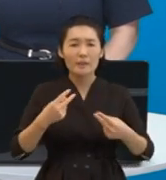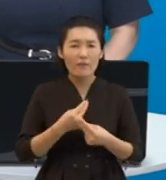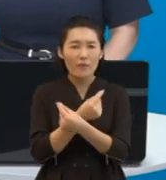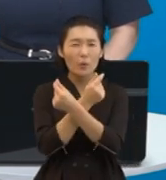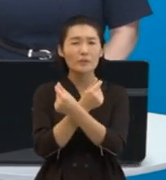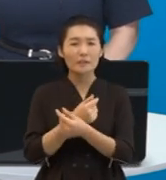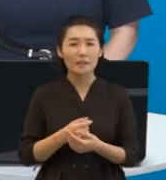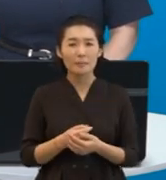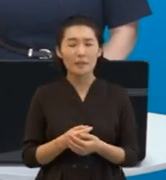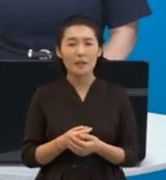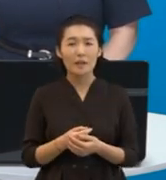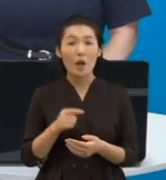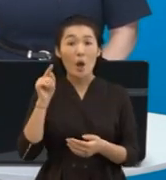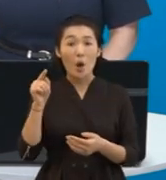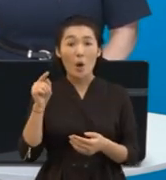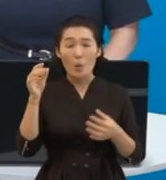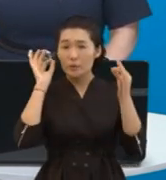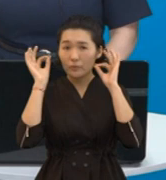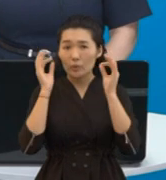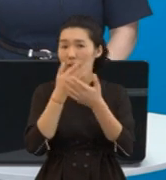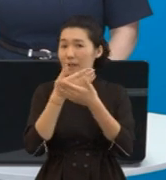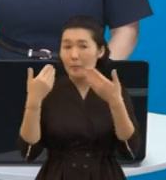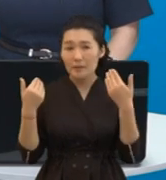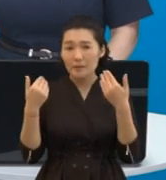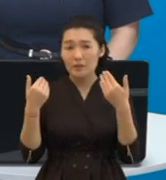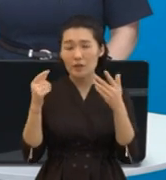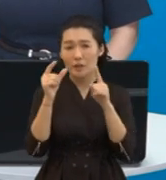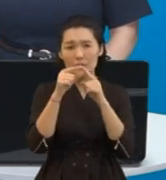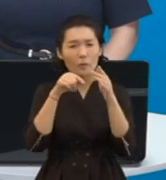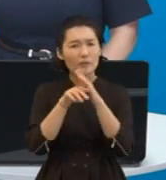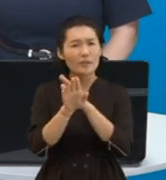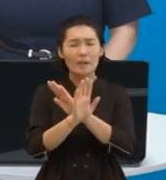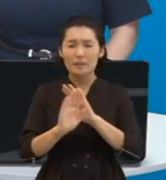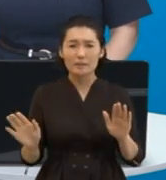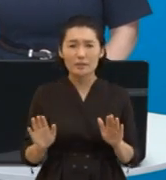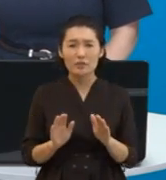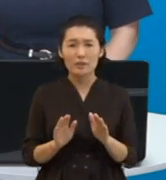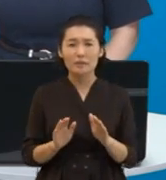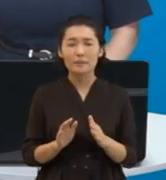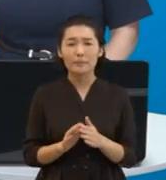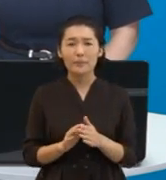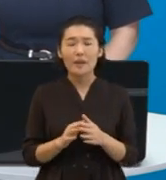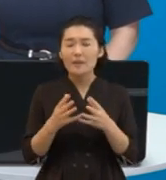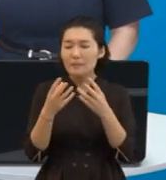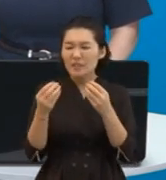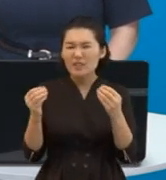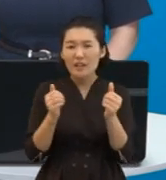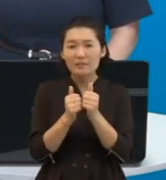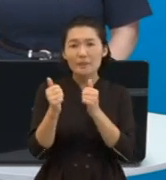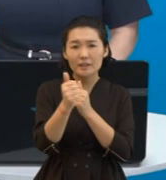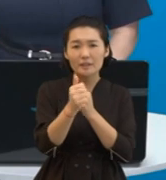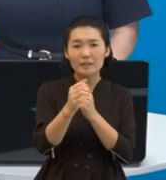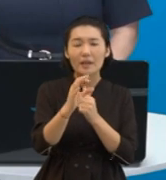мука не обозначает слов не начинает смягчает впереди стоящей согласны и